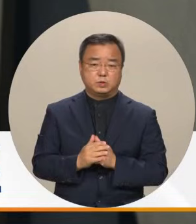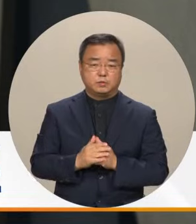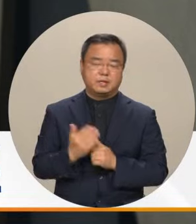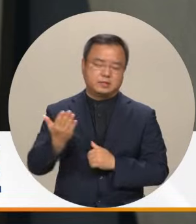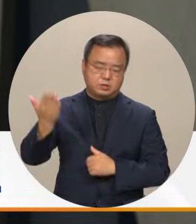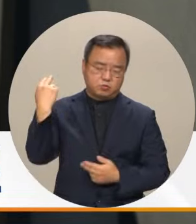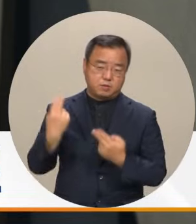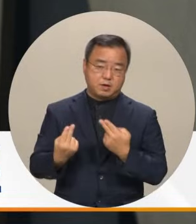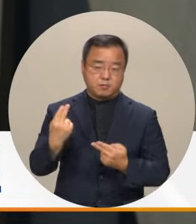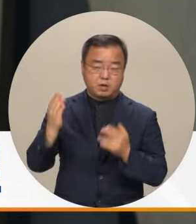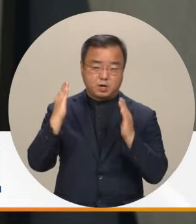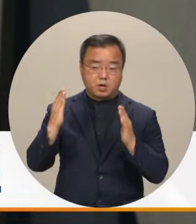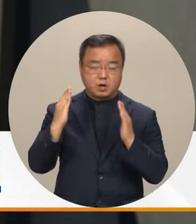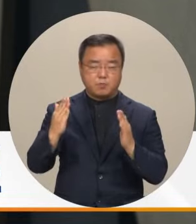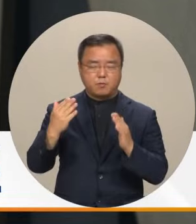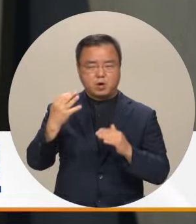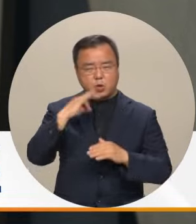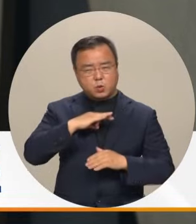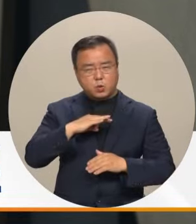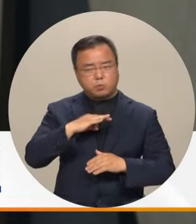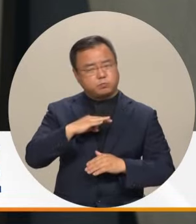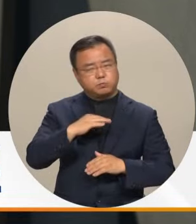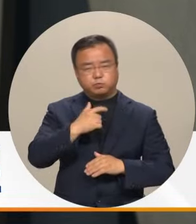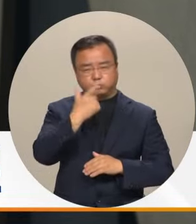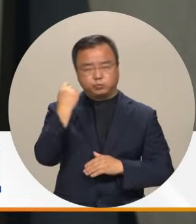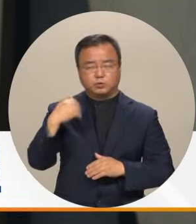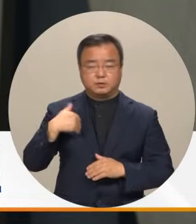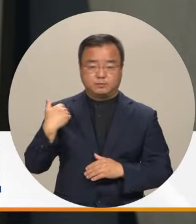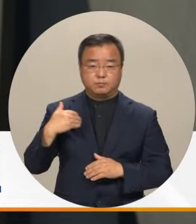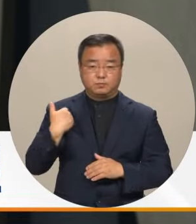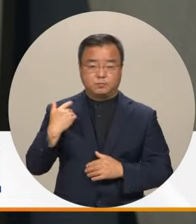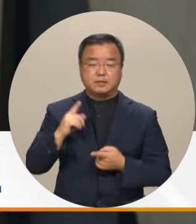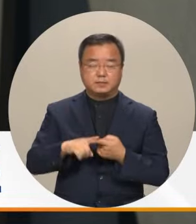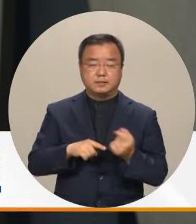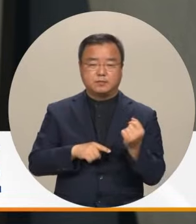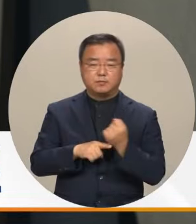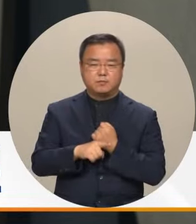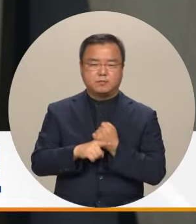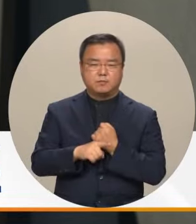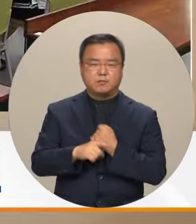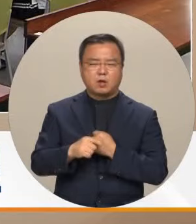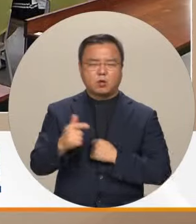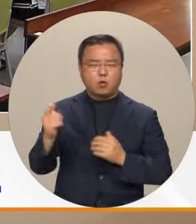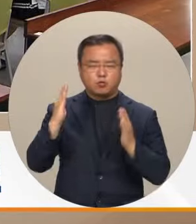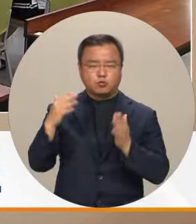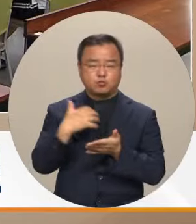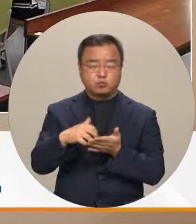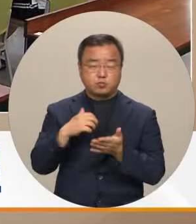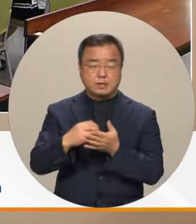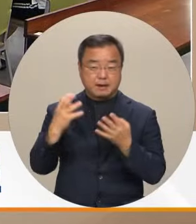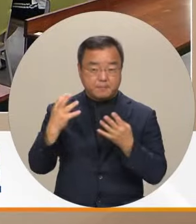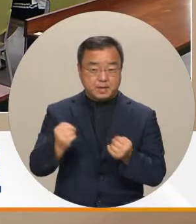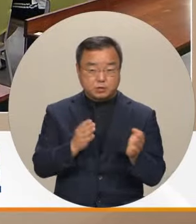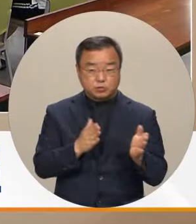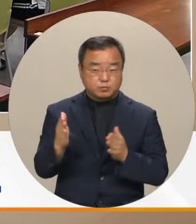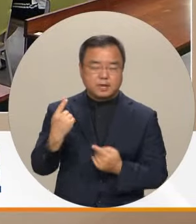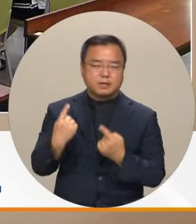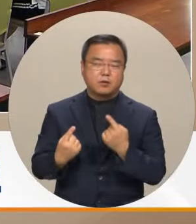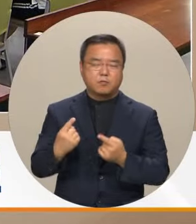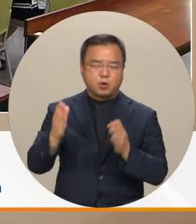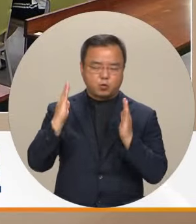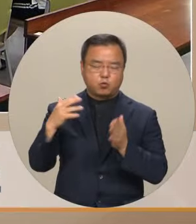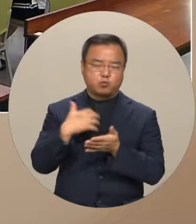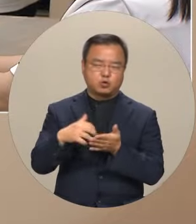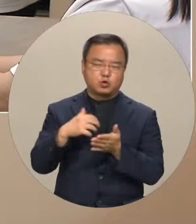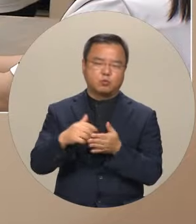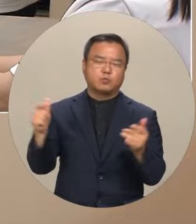비해 학습 능률이 많이 오르지 않을 수도 있습니다 그렇기 때문에 지나치게 학습량을 많이 잡기보다는 오히려 학습량을